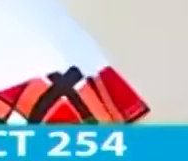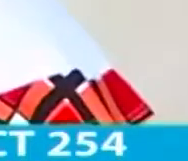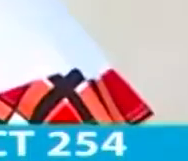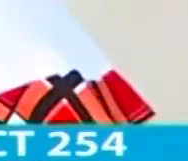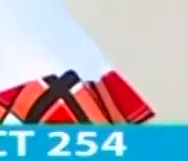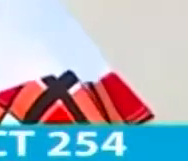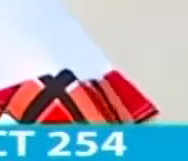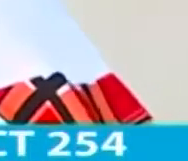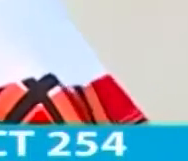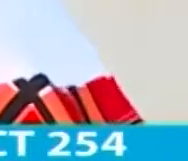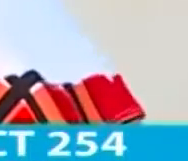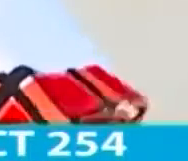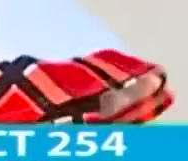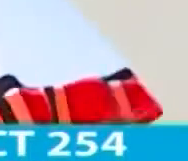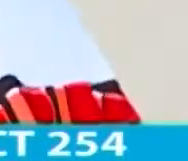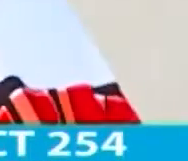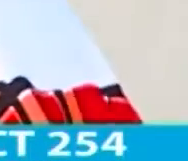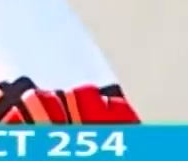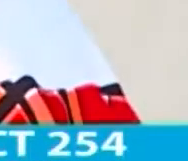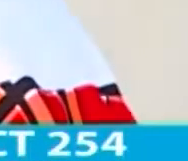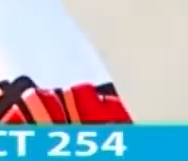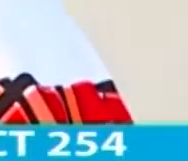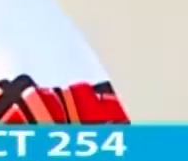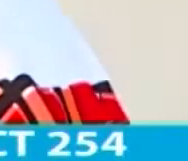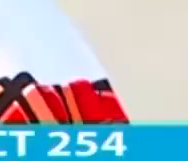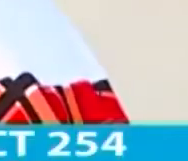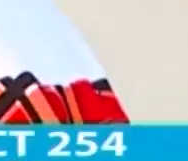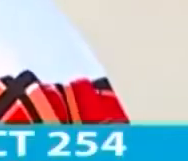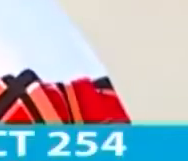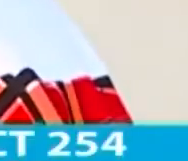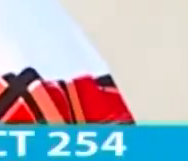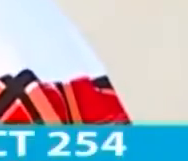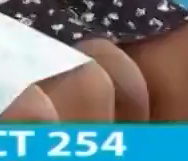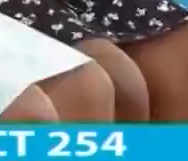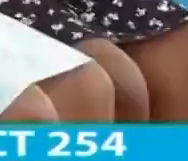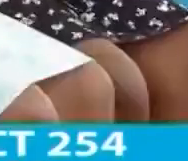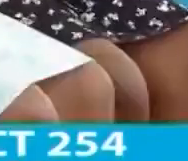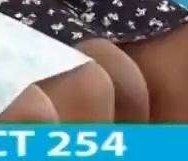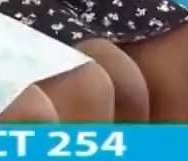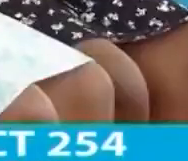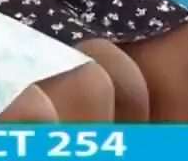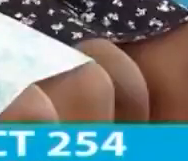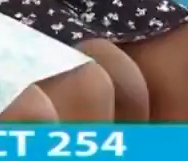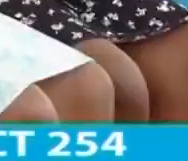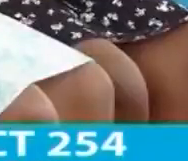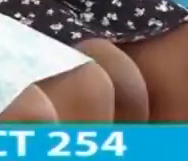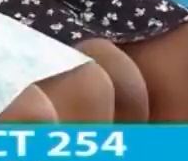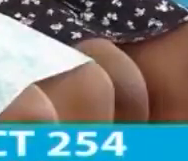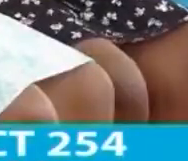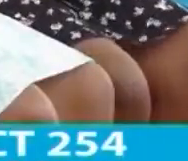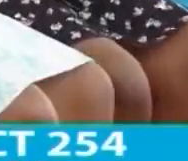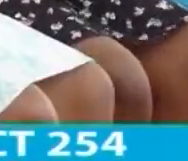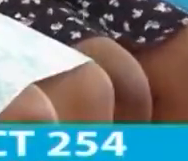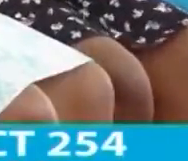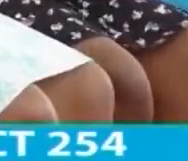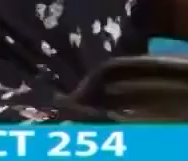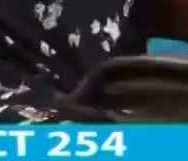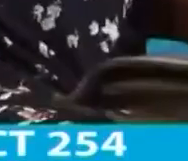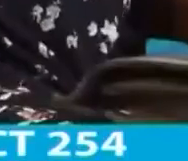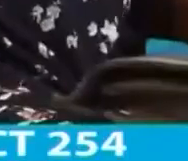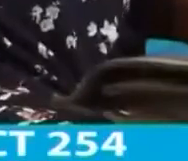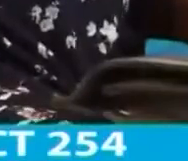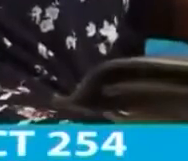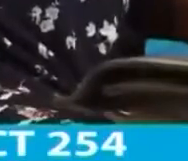serikali imechukua katika vita dhidi ya ukimwi hapa nchini. Je, ni yapi ambayo